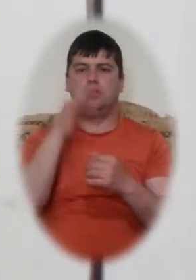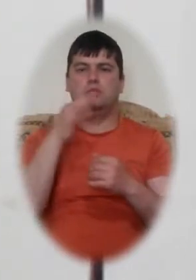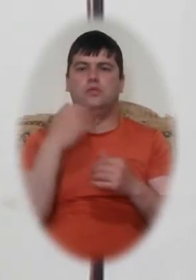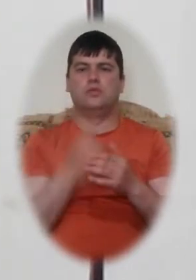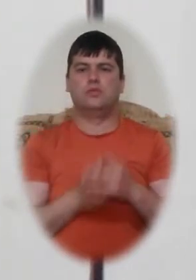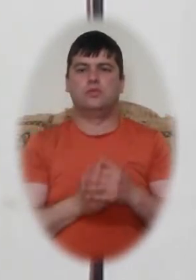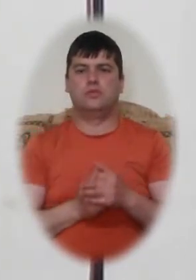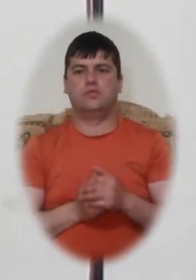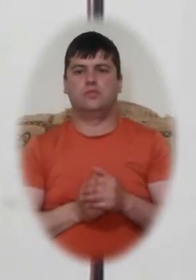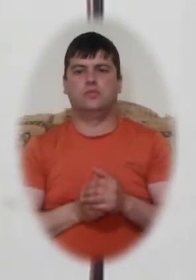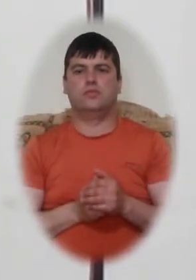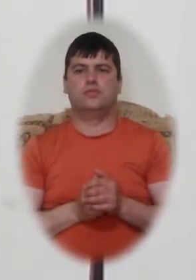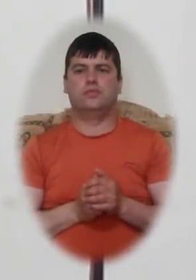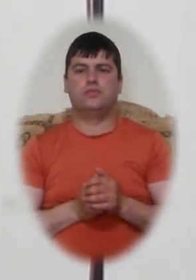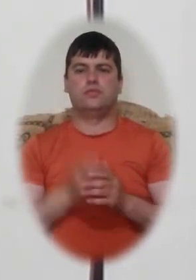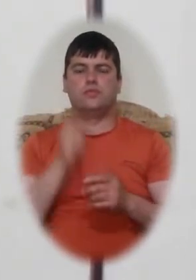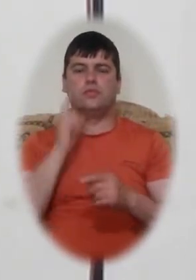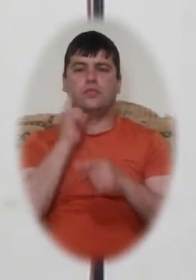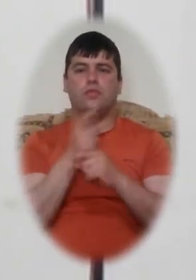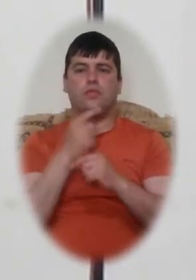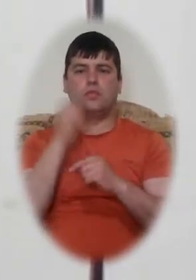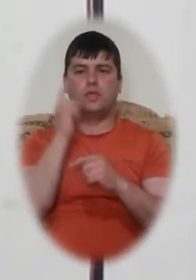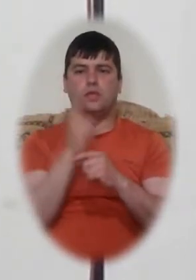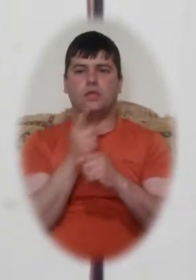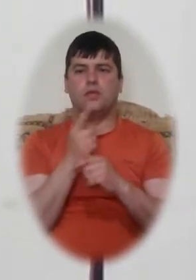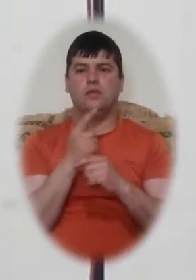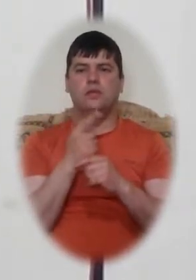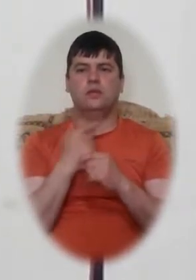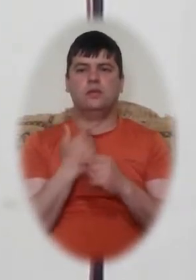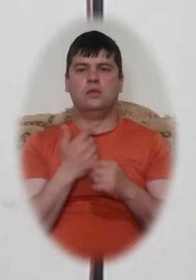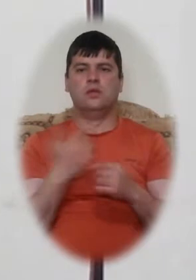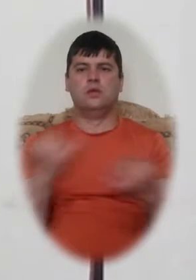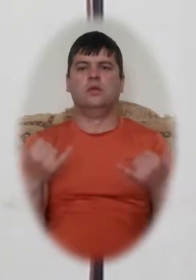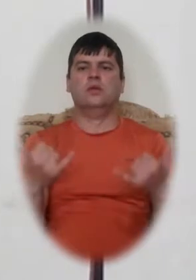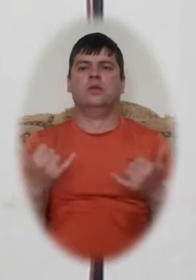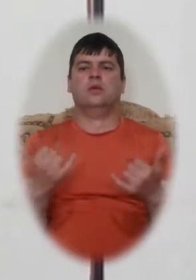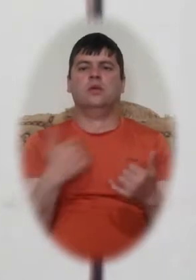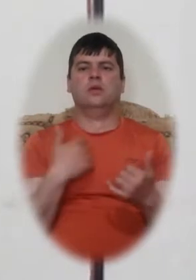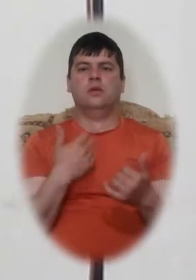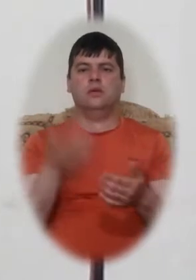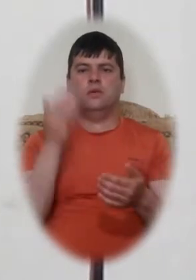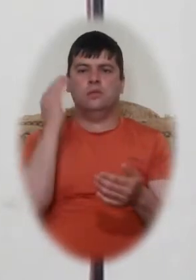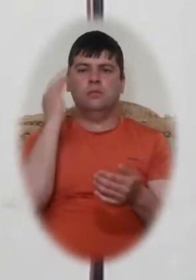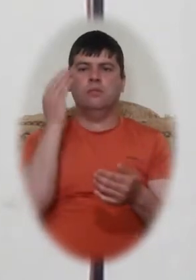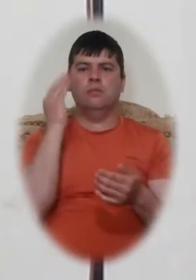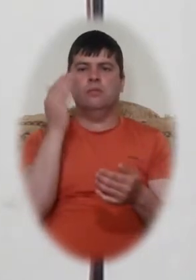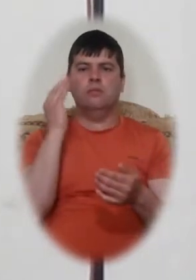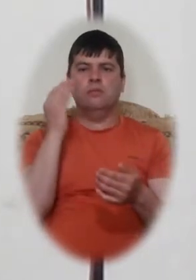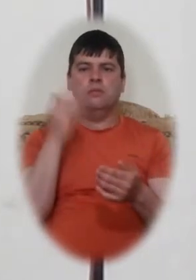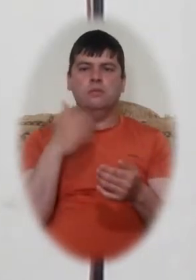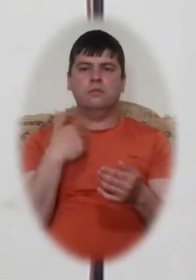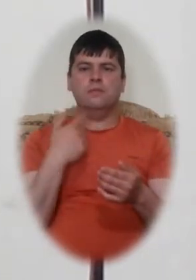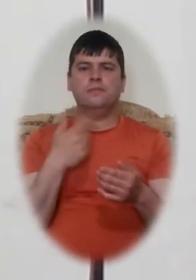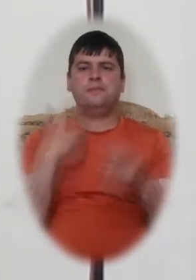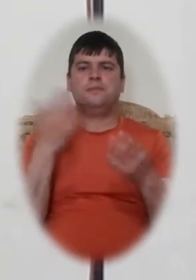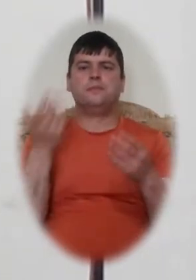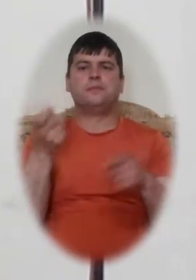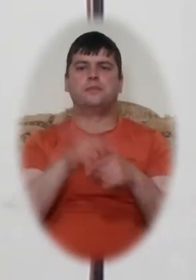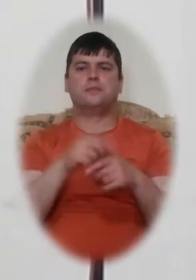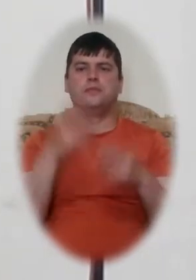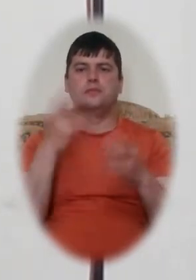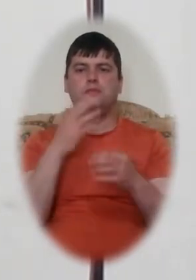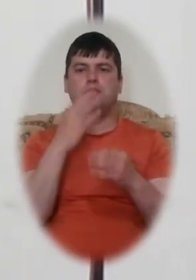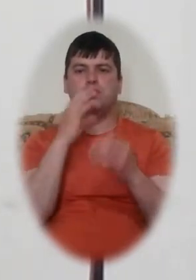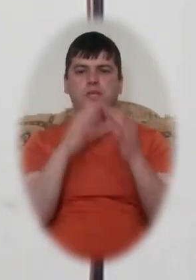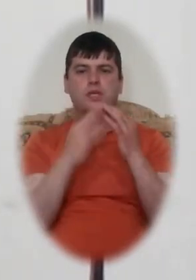ր։ Կրեր եթվայրներ, այսորշ, այս մկատությունները այլվս պետ չէ, որ